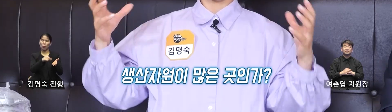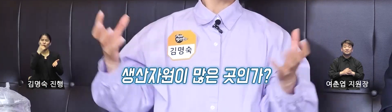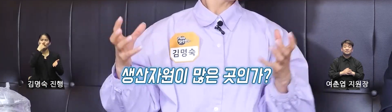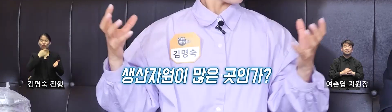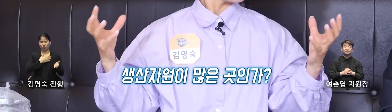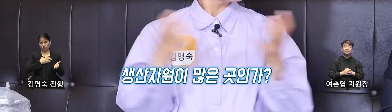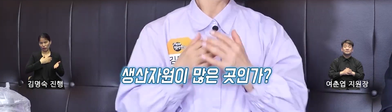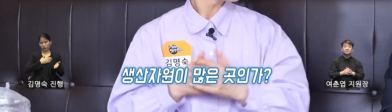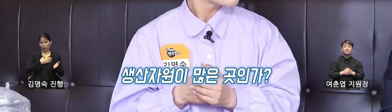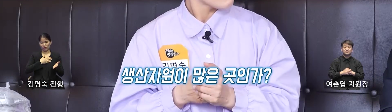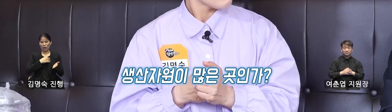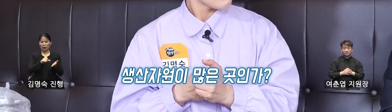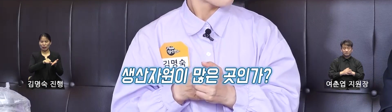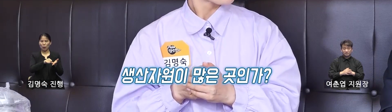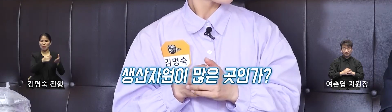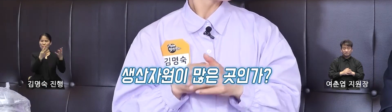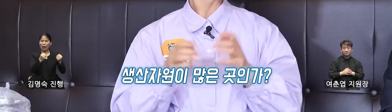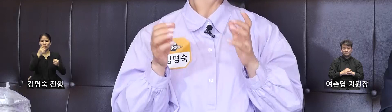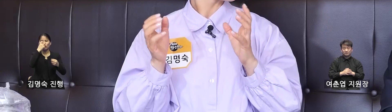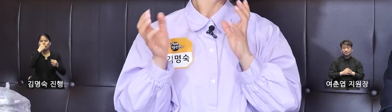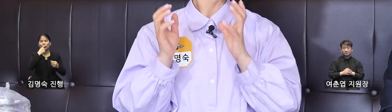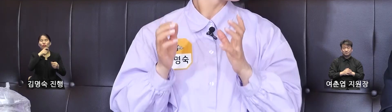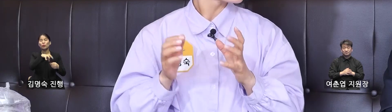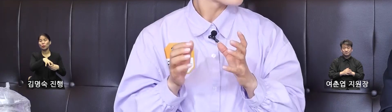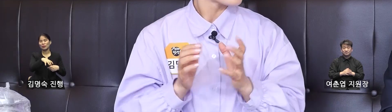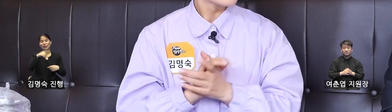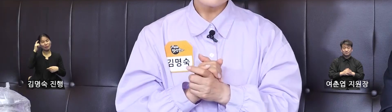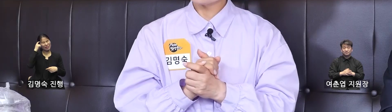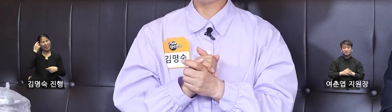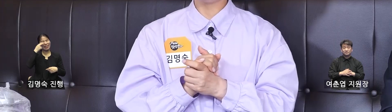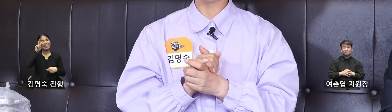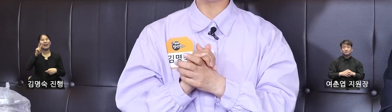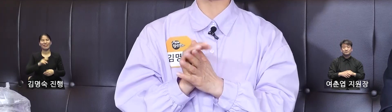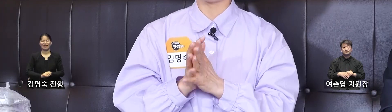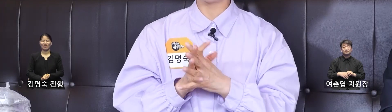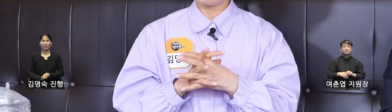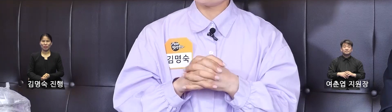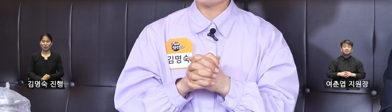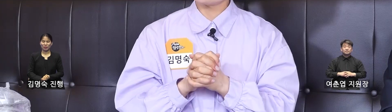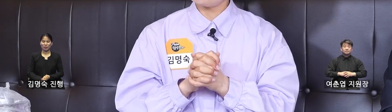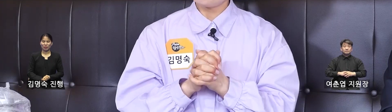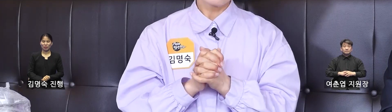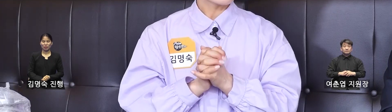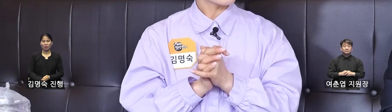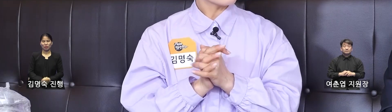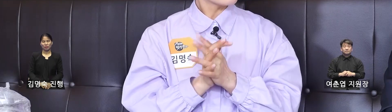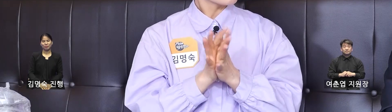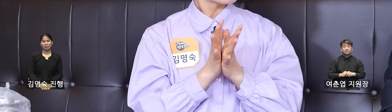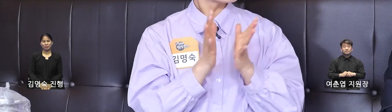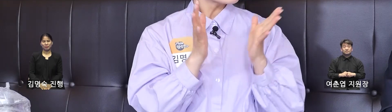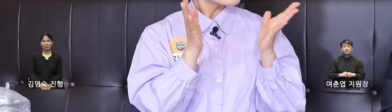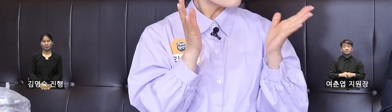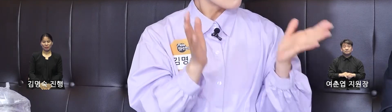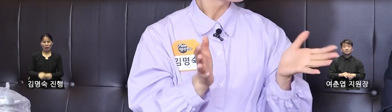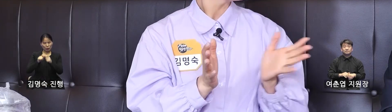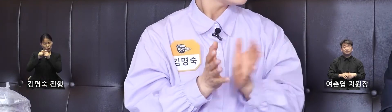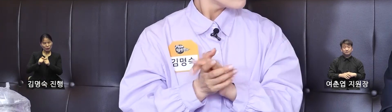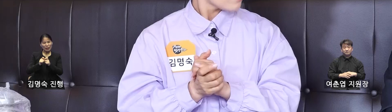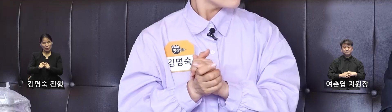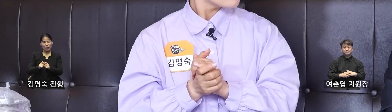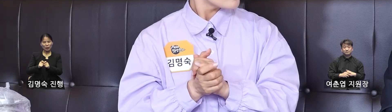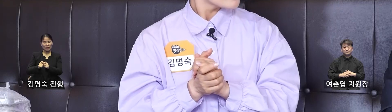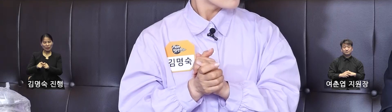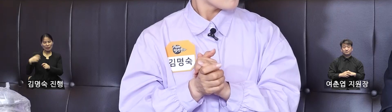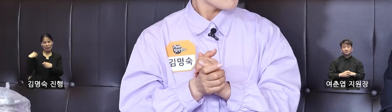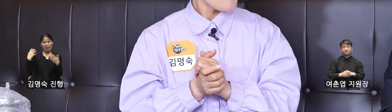어떤 자원이 많은 곳인가 이렇게 생각을 했어요. 어, 이름이 자원? 그 구체적으로 어떤